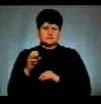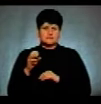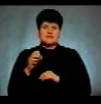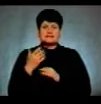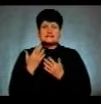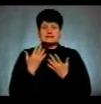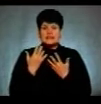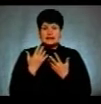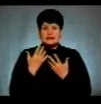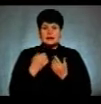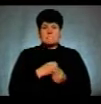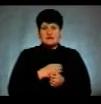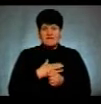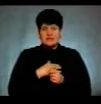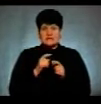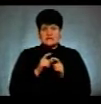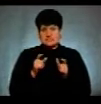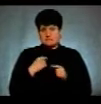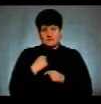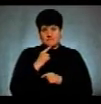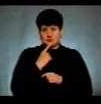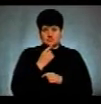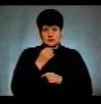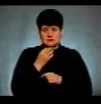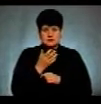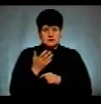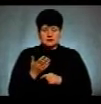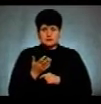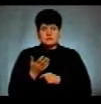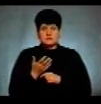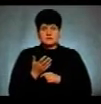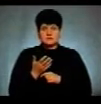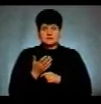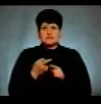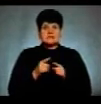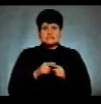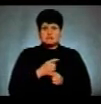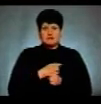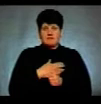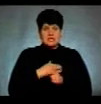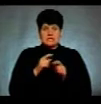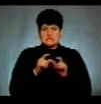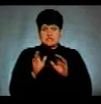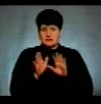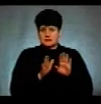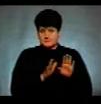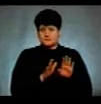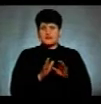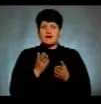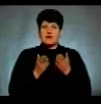Сказати, скільки приватних закладів, ну, мені важко сказати, тому що це приватні заклади.